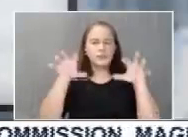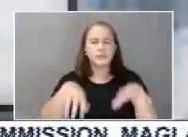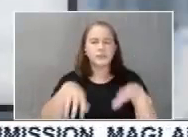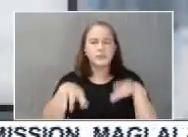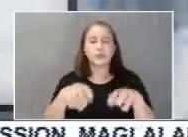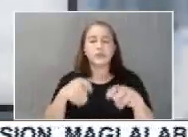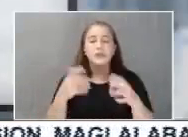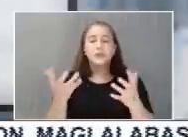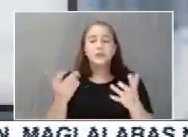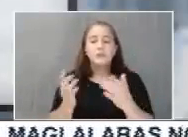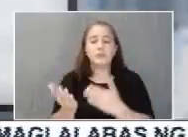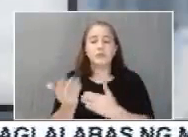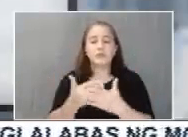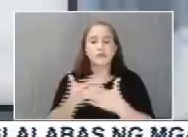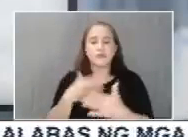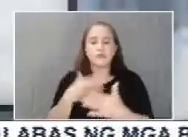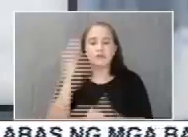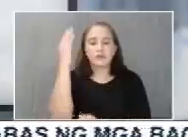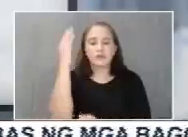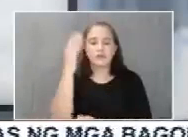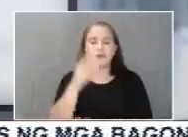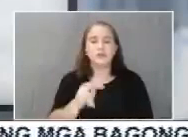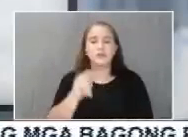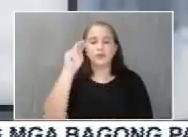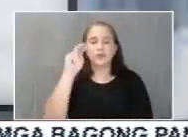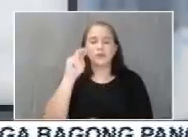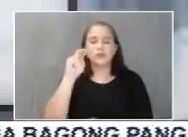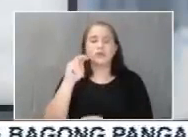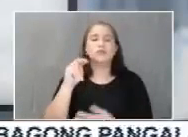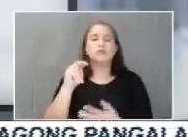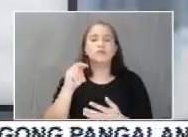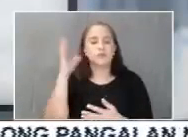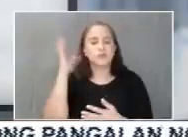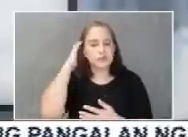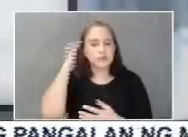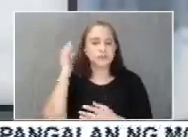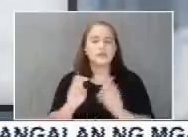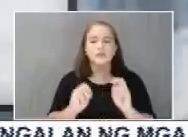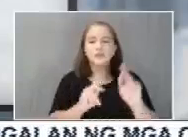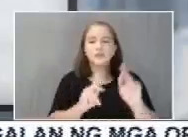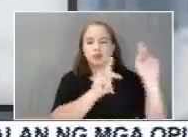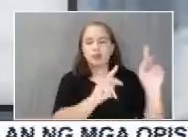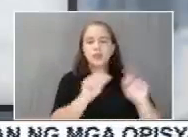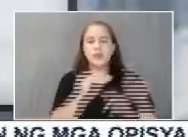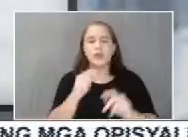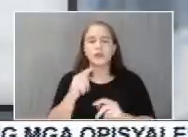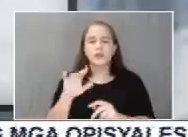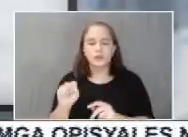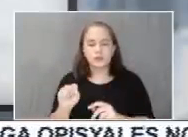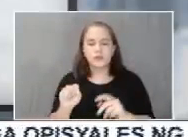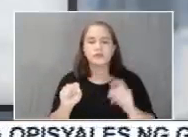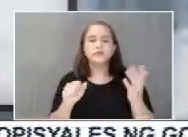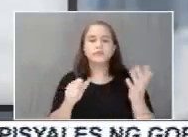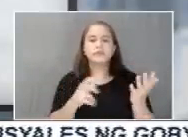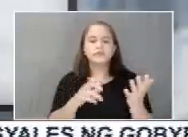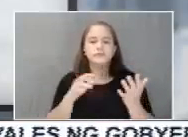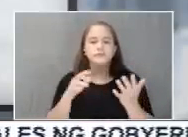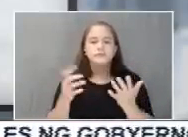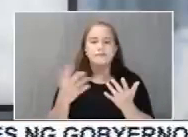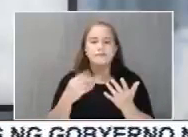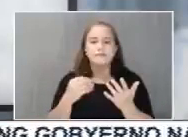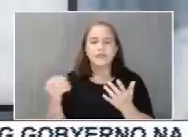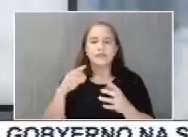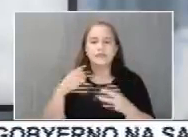Celsius. Kaya kung titignan natin, nasa ikalawang linggo ng buwan ng Mayo na itatala kadalasan ang pinakamainit na air temperature at heat